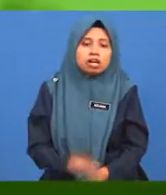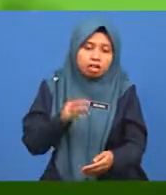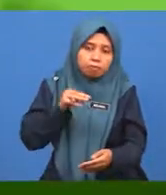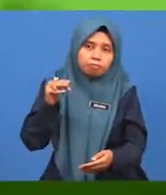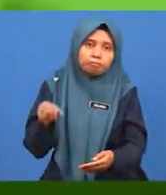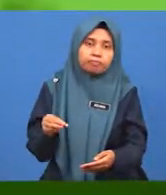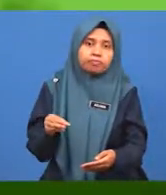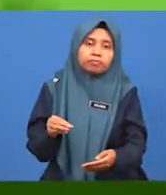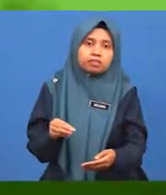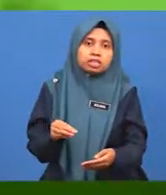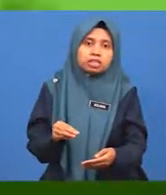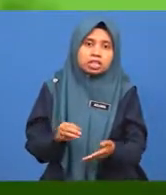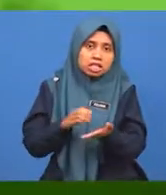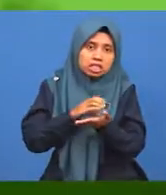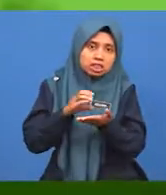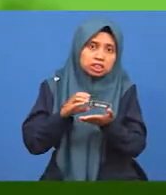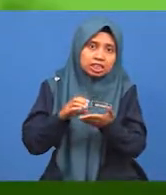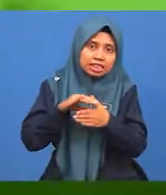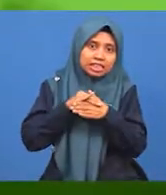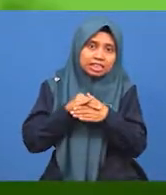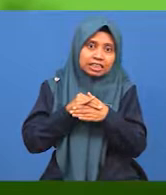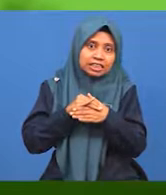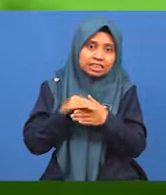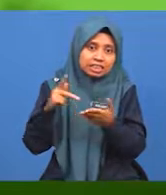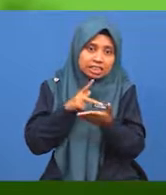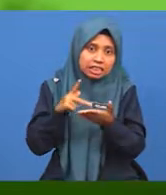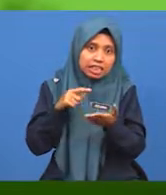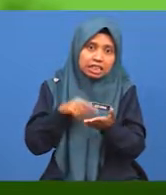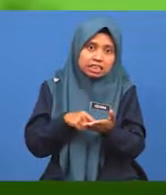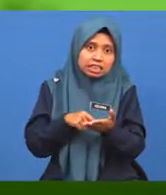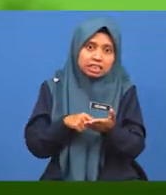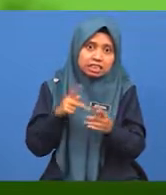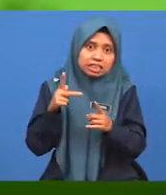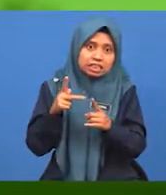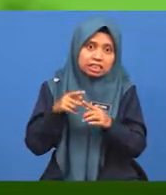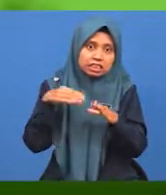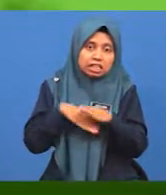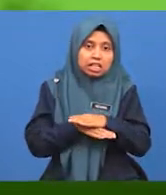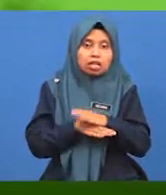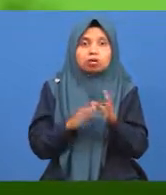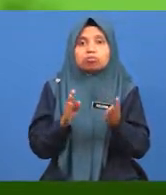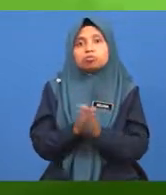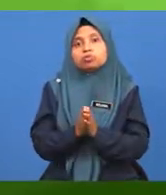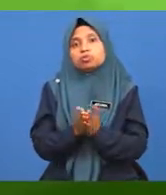Murid-murid, catatkan isi karangan ini ke dalam buku latihan.